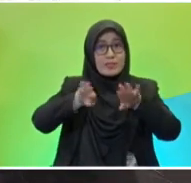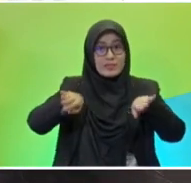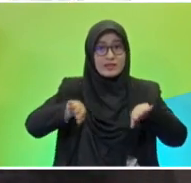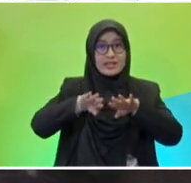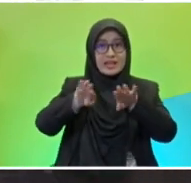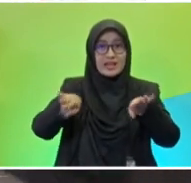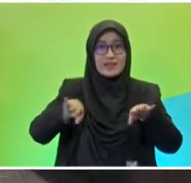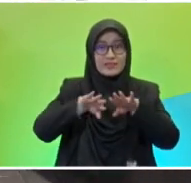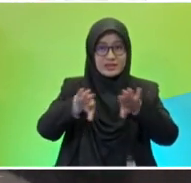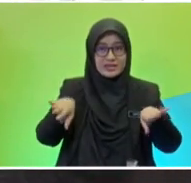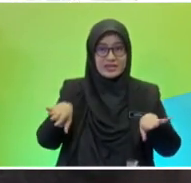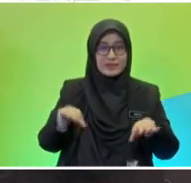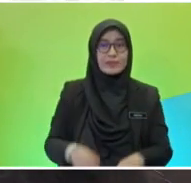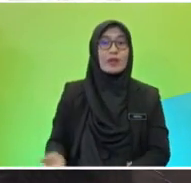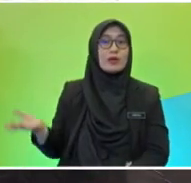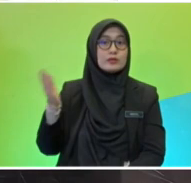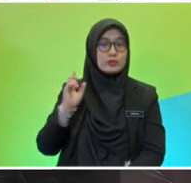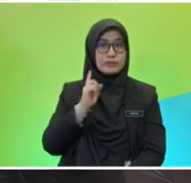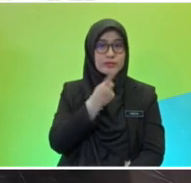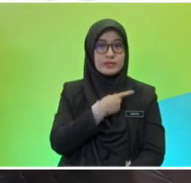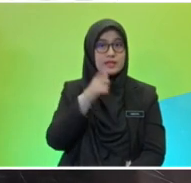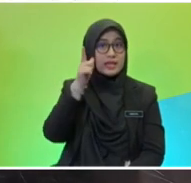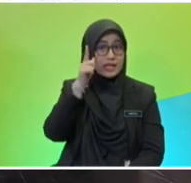Okey, mari kita lihat bagaimana itik